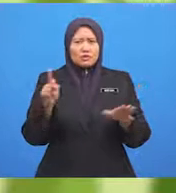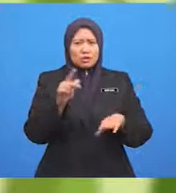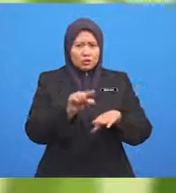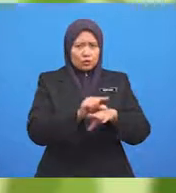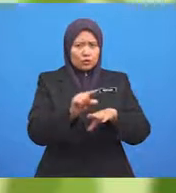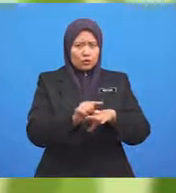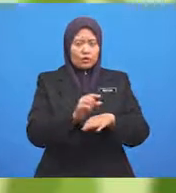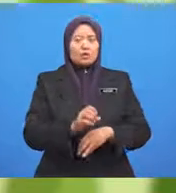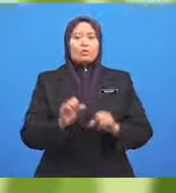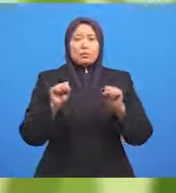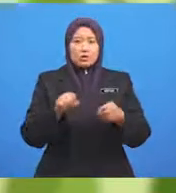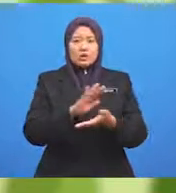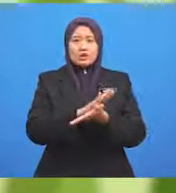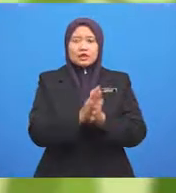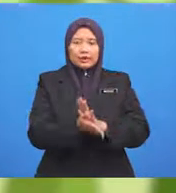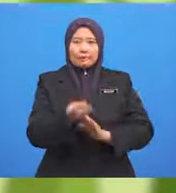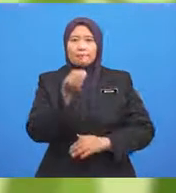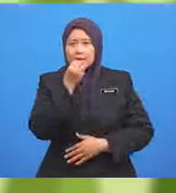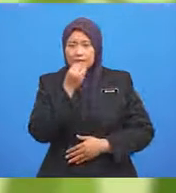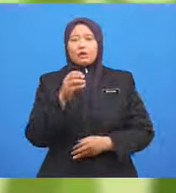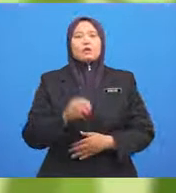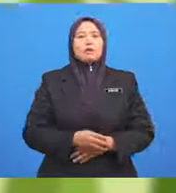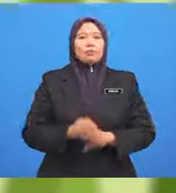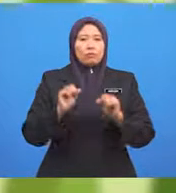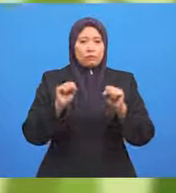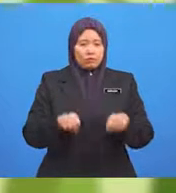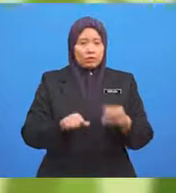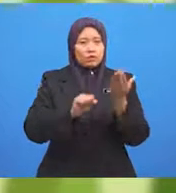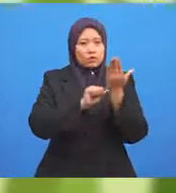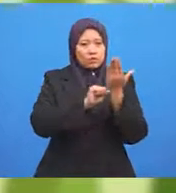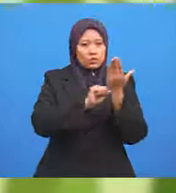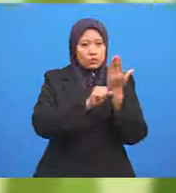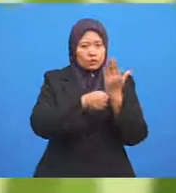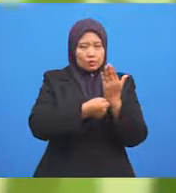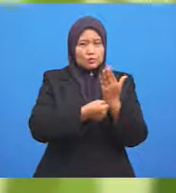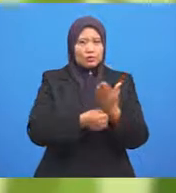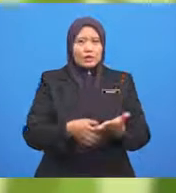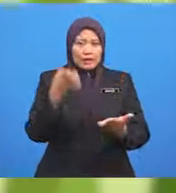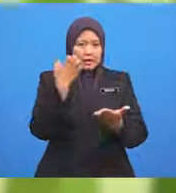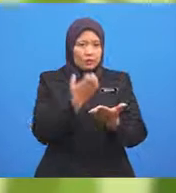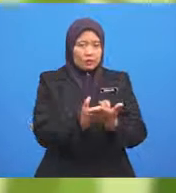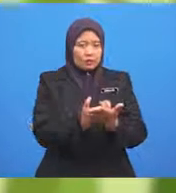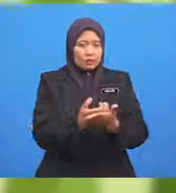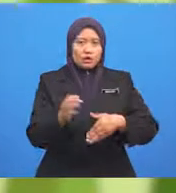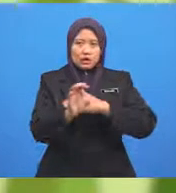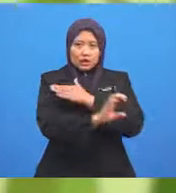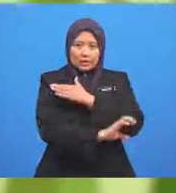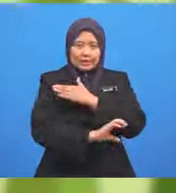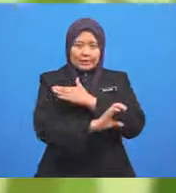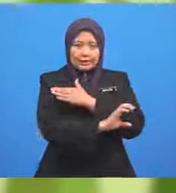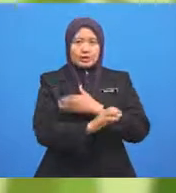dijadikan makanan, pohon buluh dijadikan sumber ekonomi sesebuah negara. Di samping